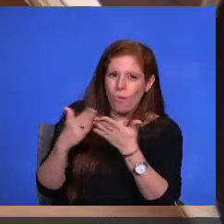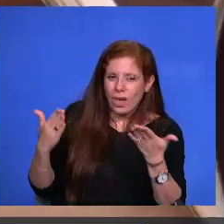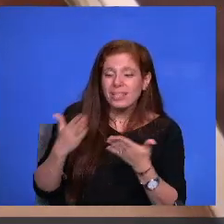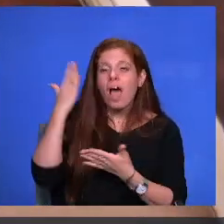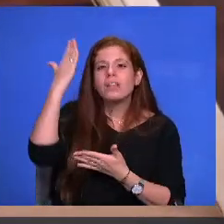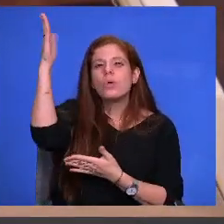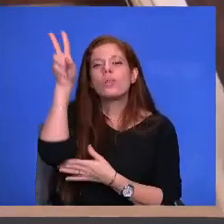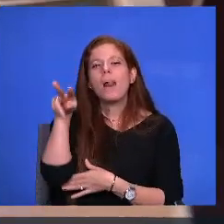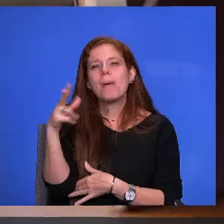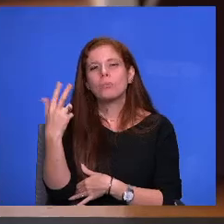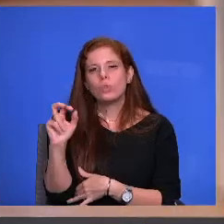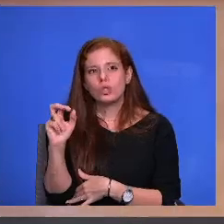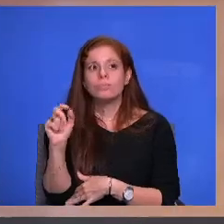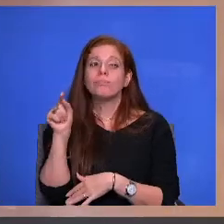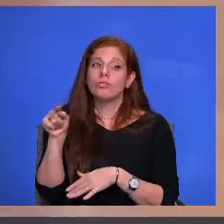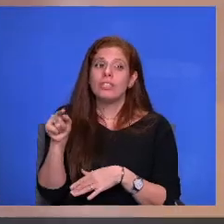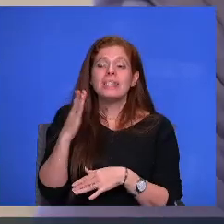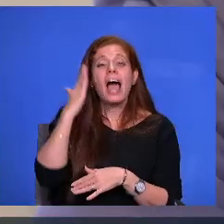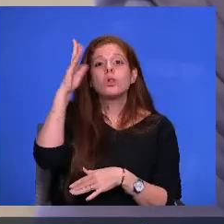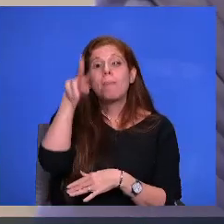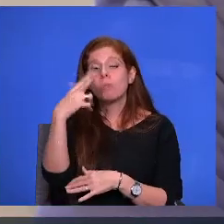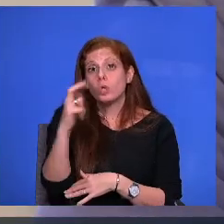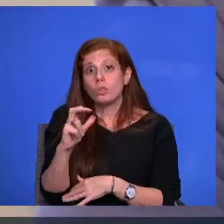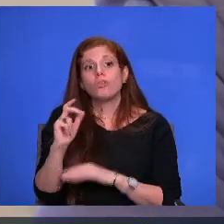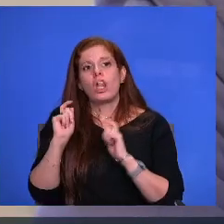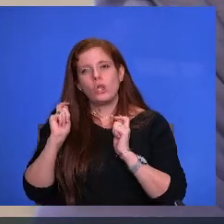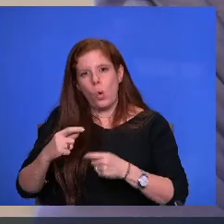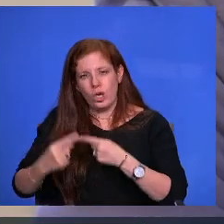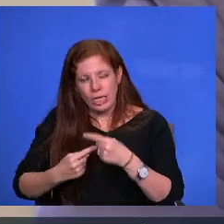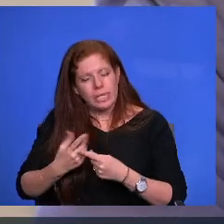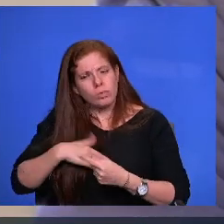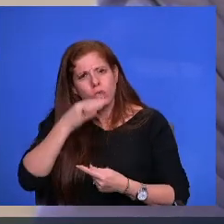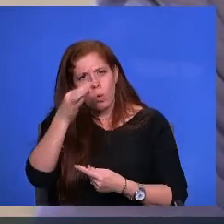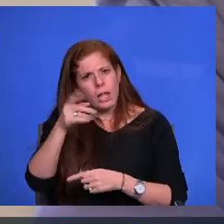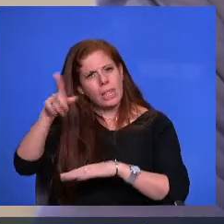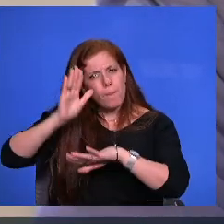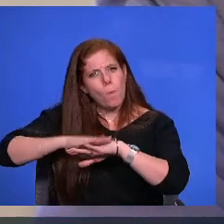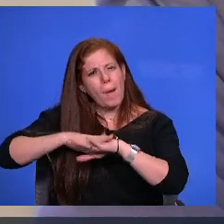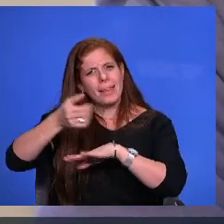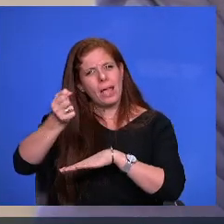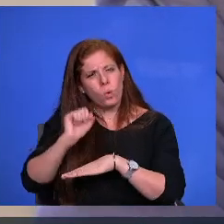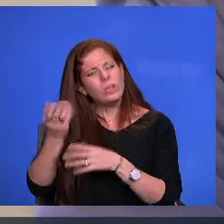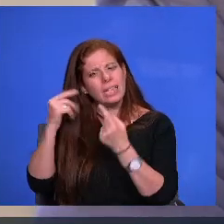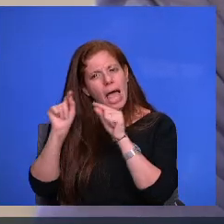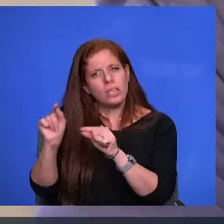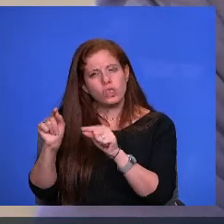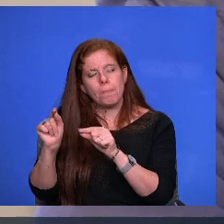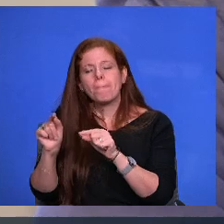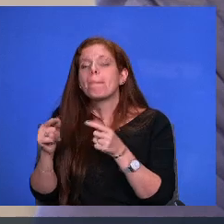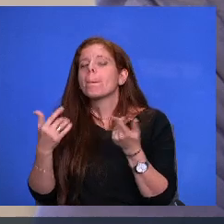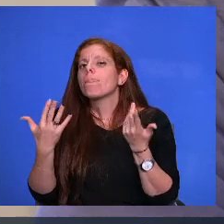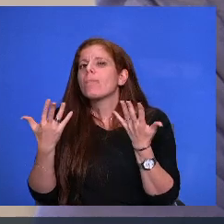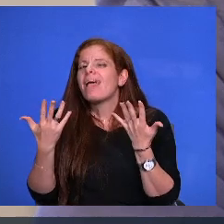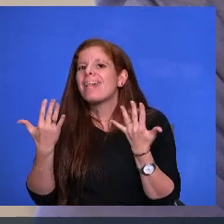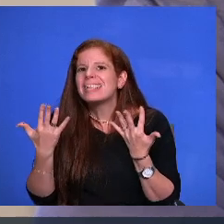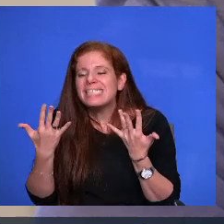החזון 2030 של יורש העצר הסעודי בן סלמן. אני רוצה לשאול אותך כמומחה תיירות שהיה שם, עד כמה התיירות